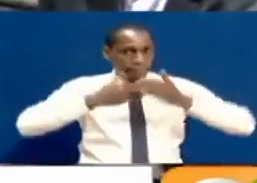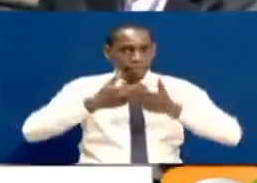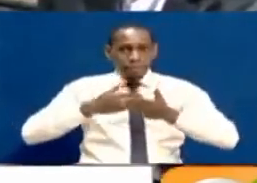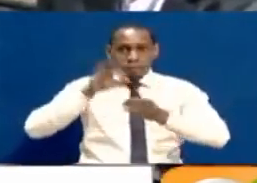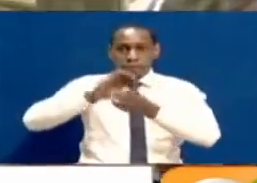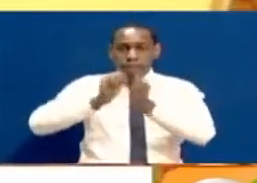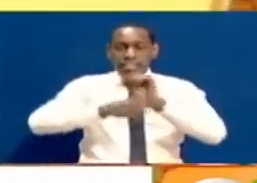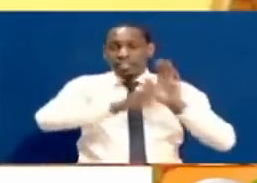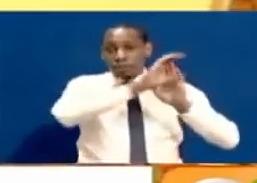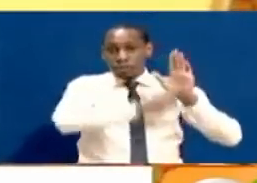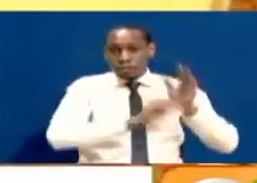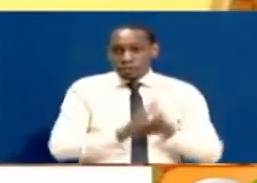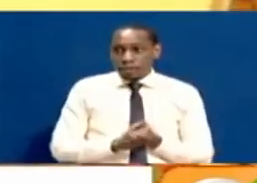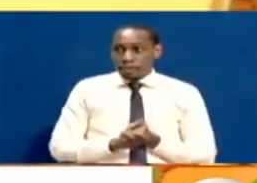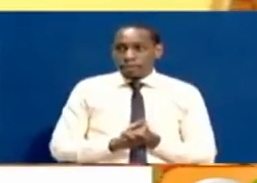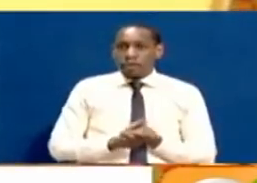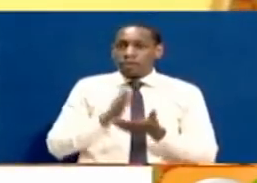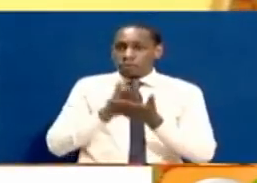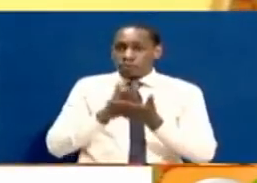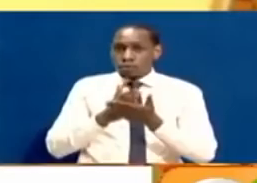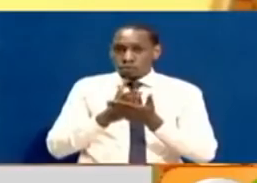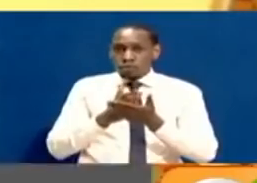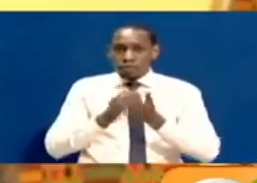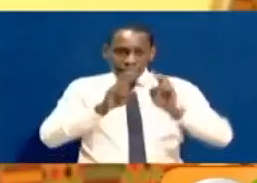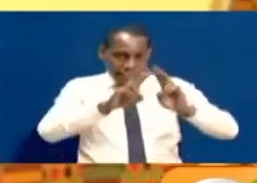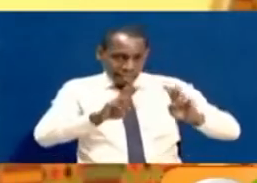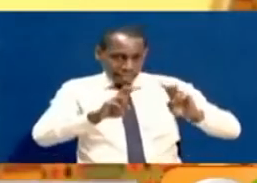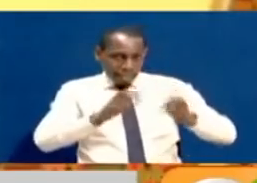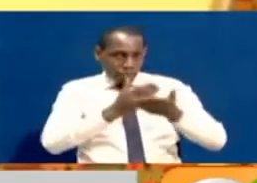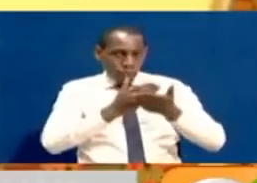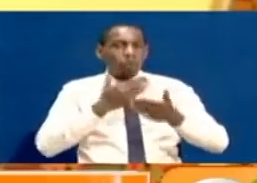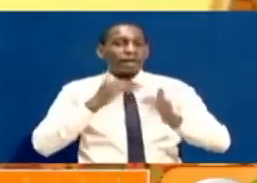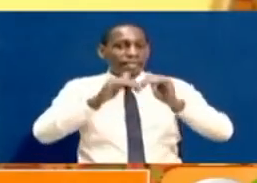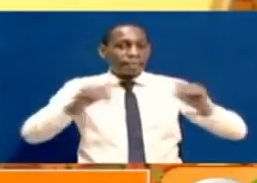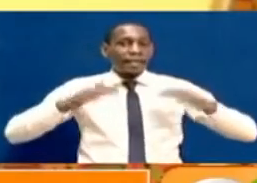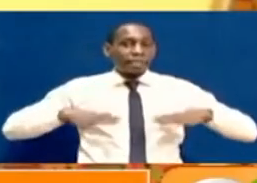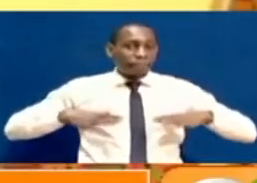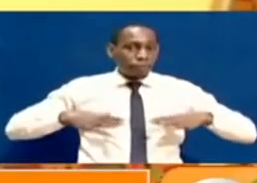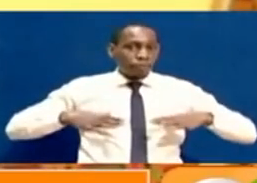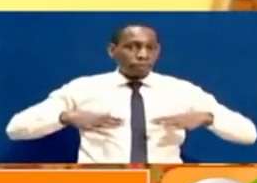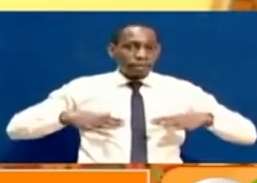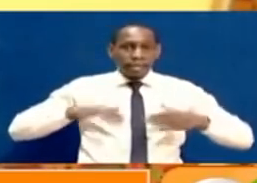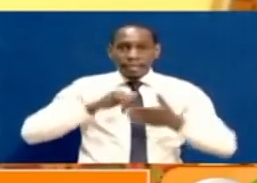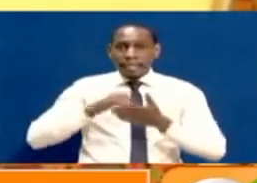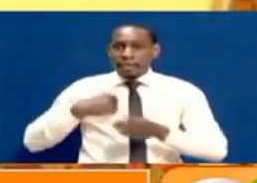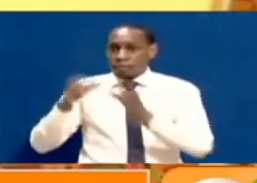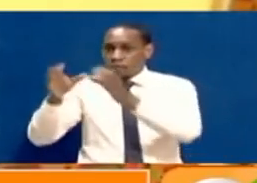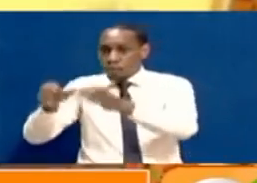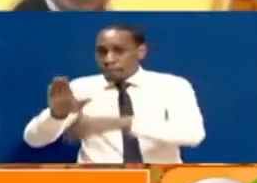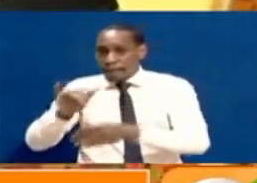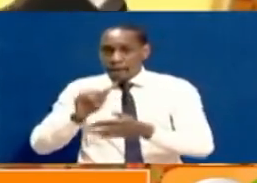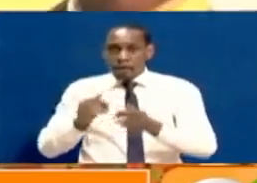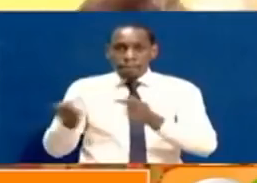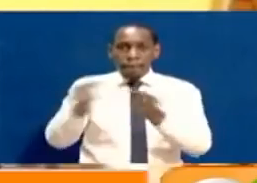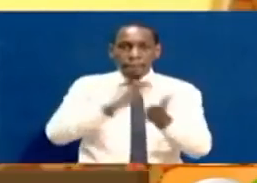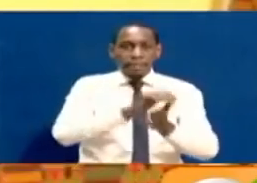ya kura ya maamuzi. Wanatafuta sana vile ya kugawanyisha watu. Kuwe na kundi hii, ndio